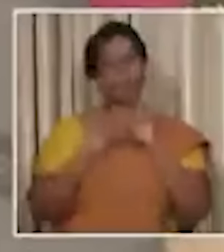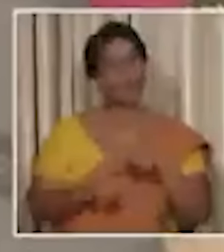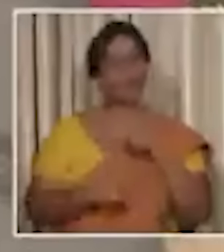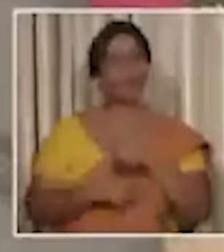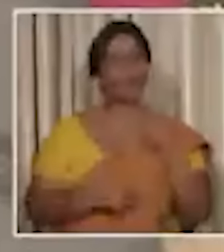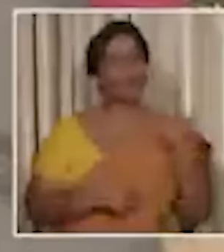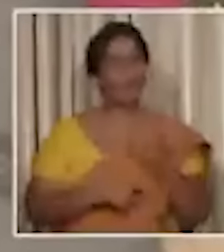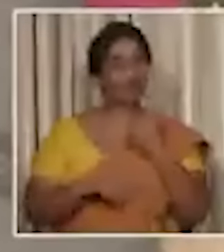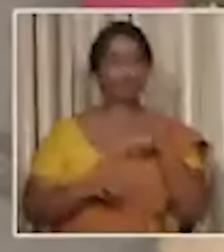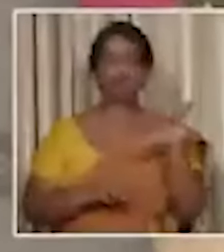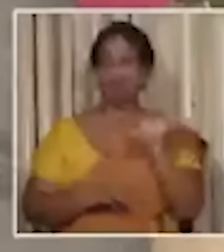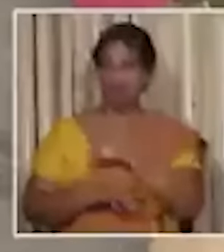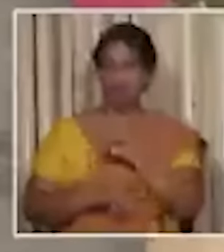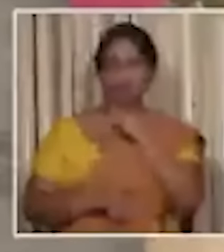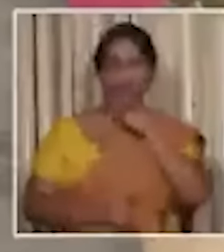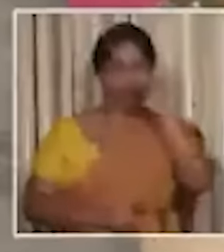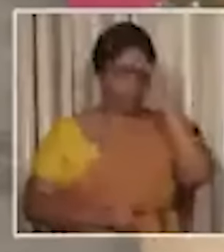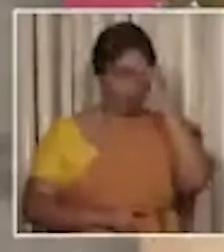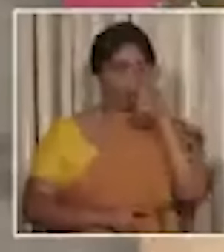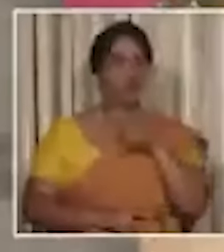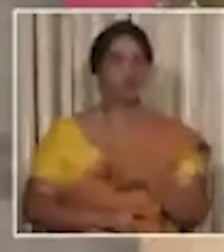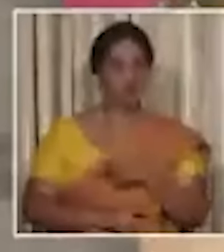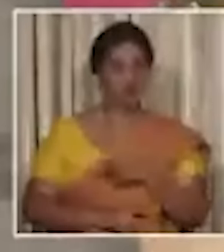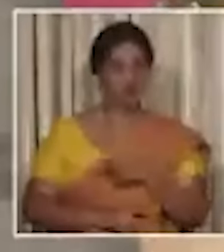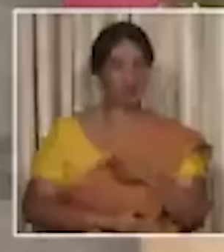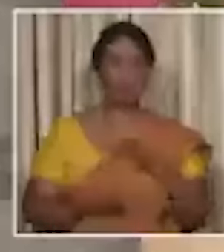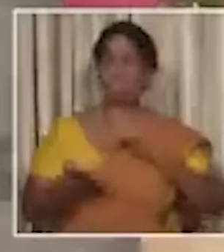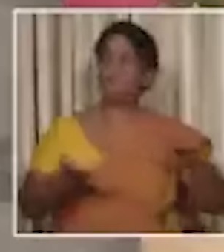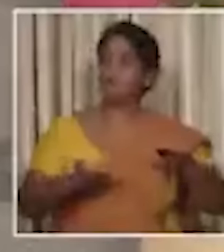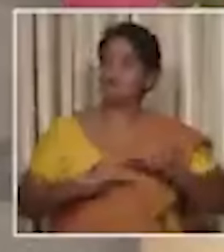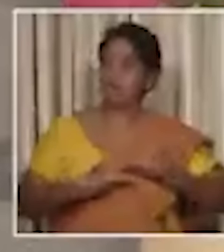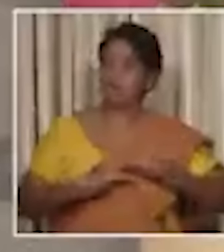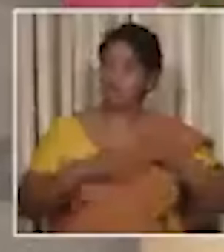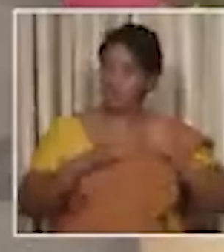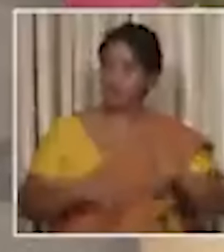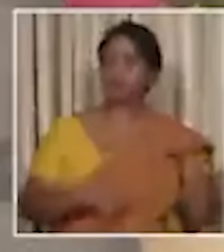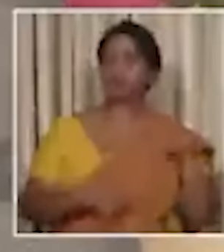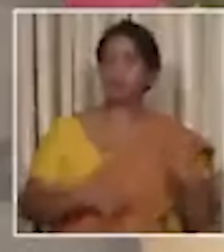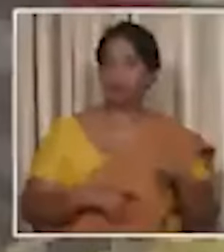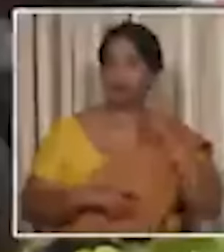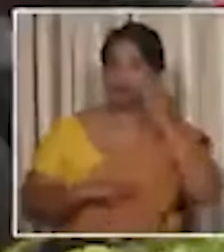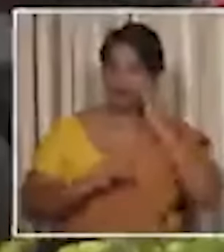தற்போது சபாநாயகர் அவர்கள் வருகை தந்து கொண்டிருக்கின்றனர். அதுரபான காட்சியை பார்க்கலாம்.